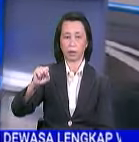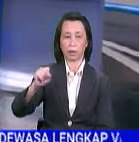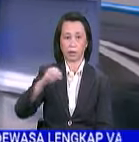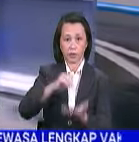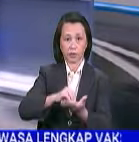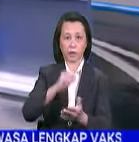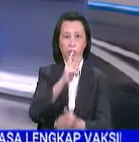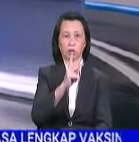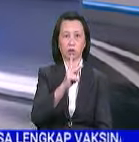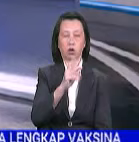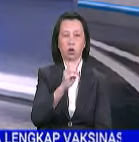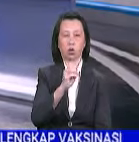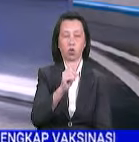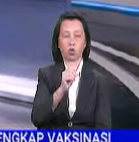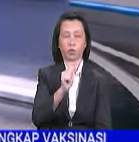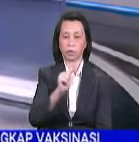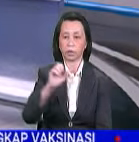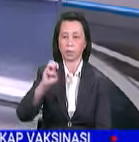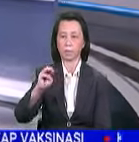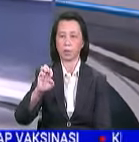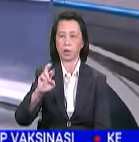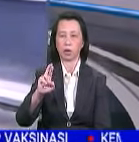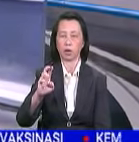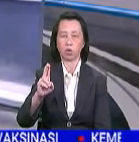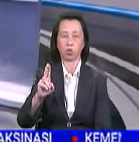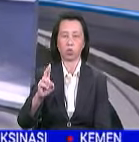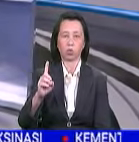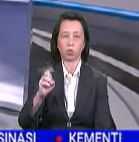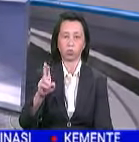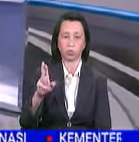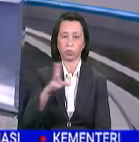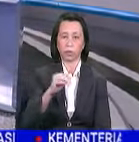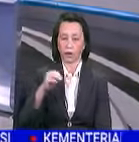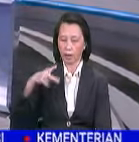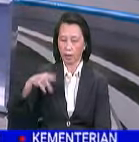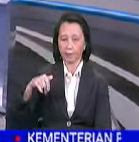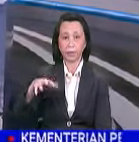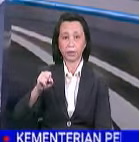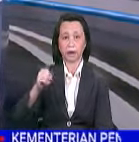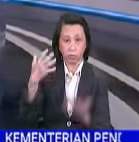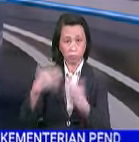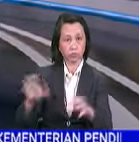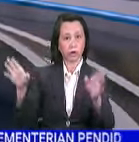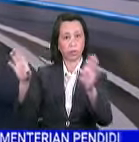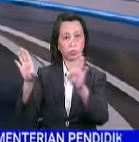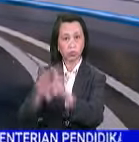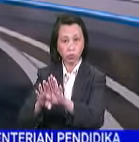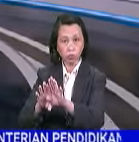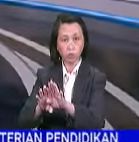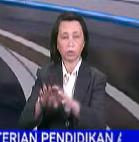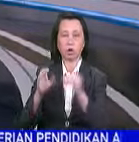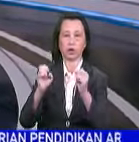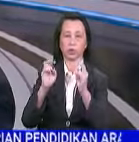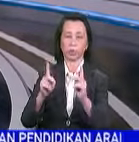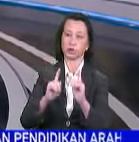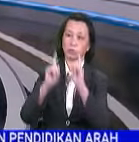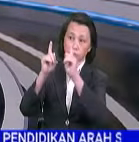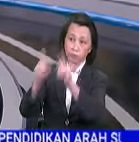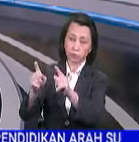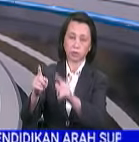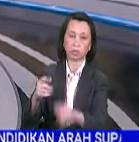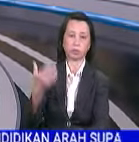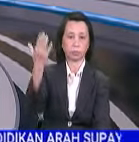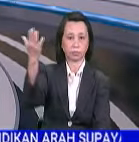Kota Marudu dan Pitas sudah ditutup sepenuhnya. Ya, Ivan, kita akan langsung bersama wartawan Abdul Kahar